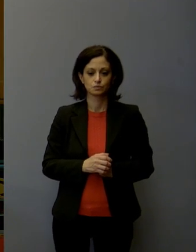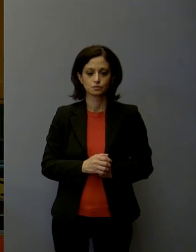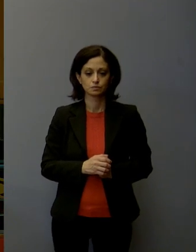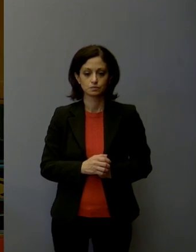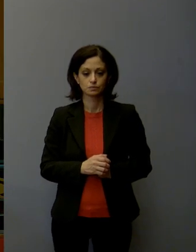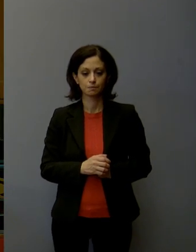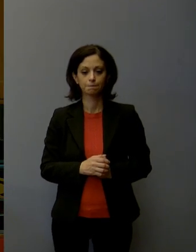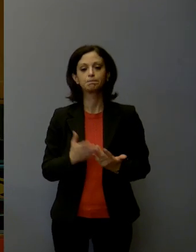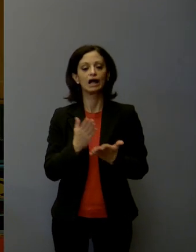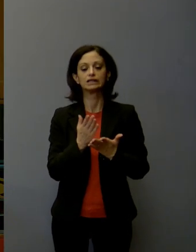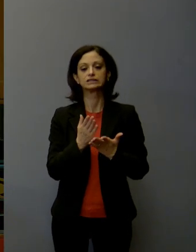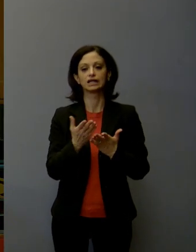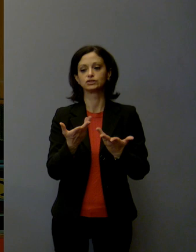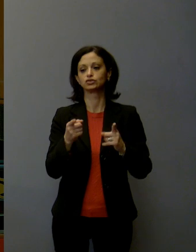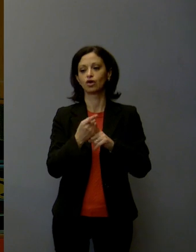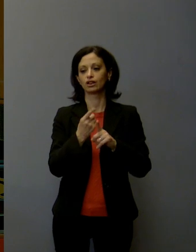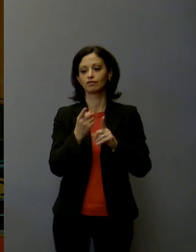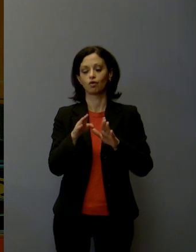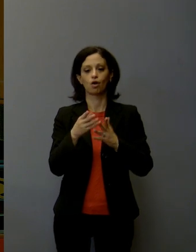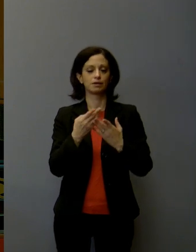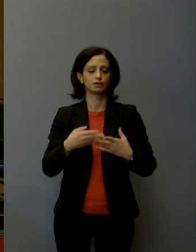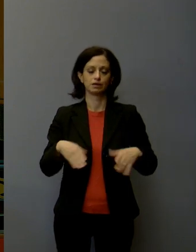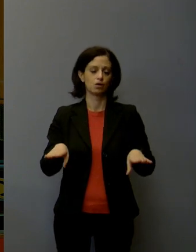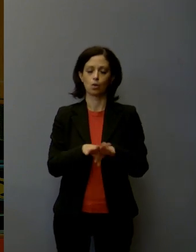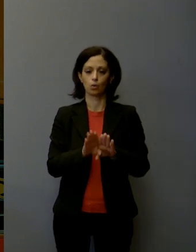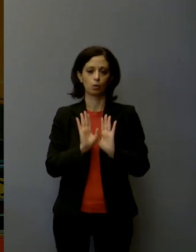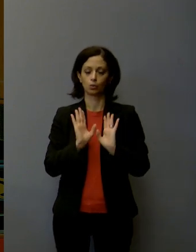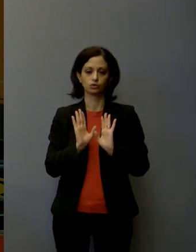no Adesso devo chiudere questa partita Mi scusi allora